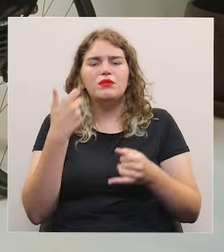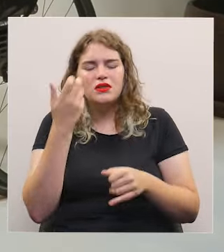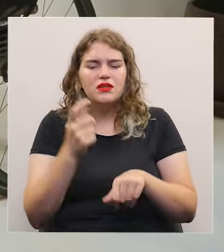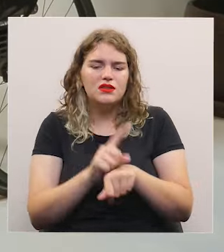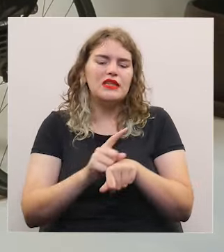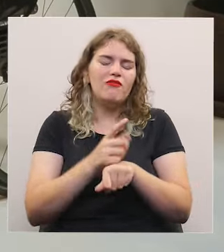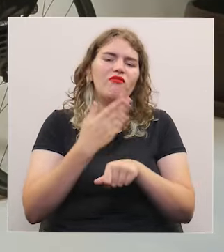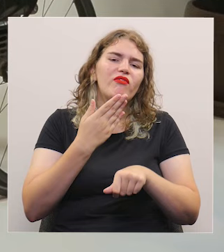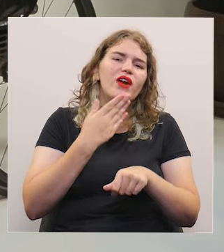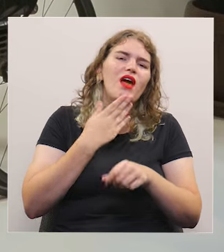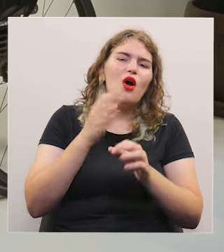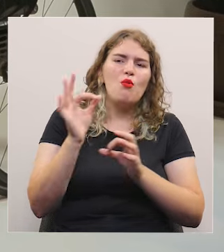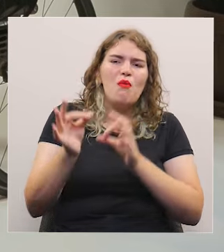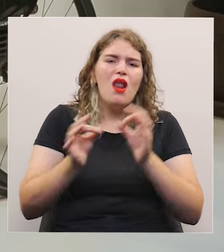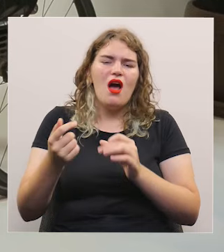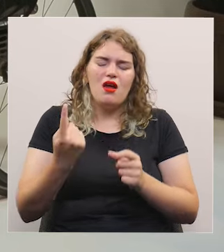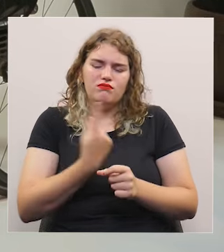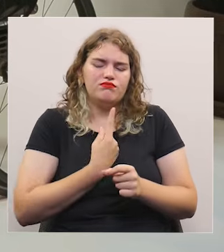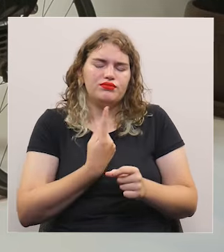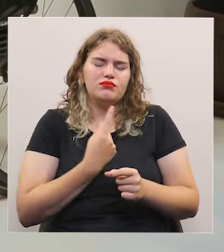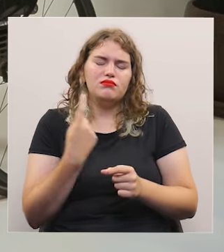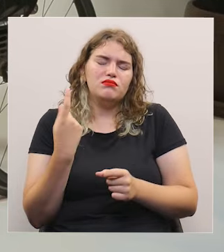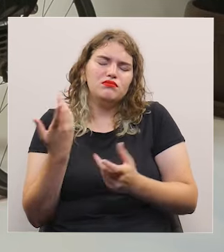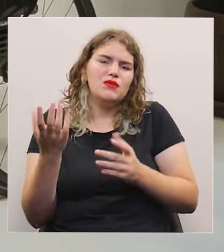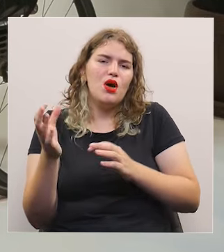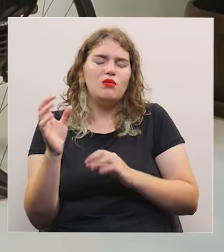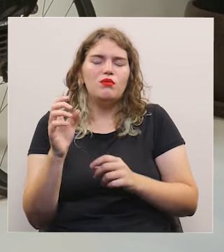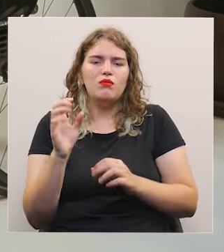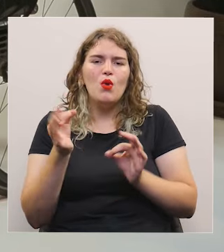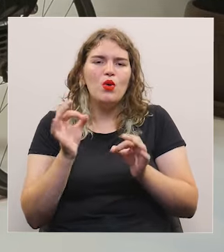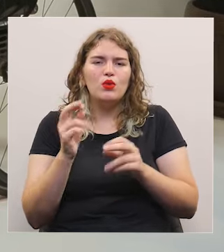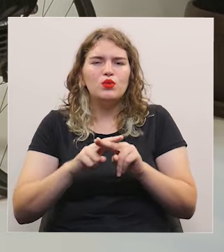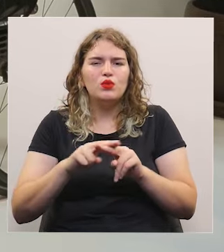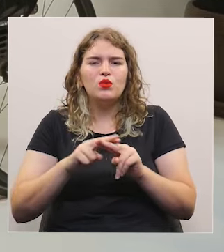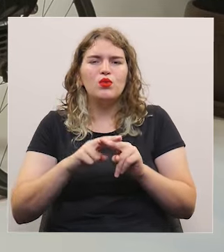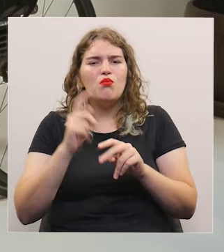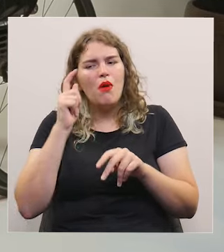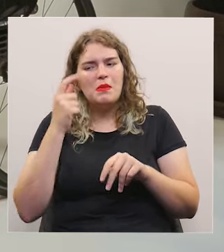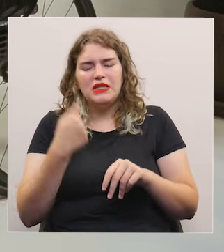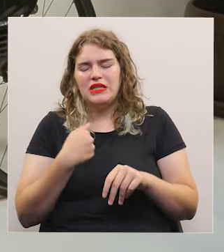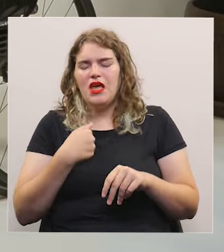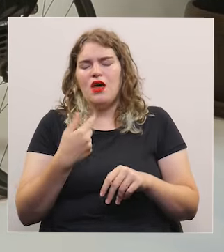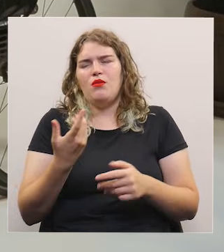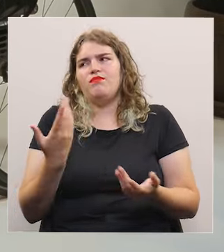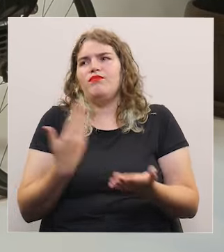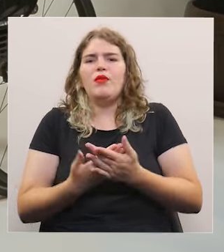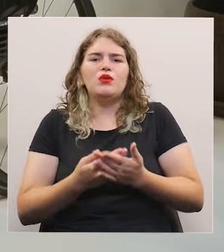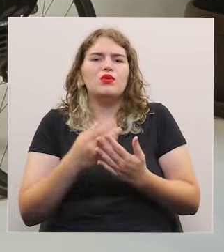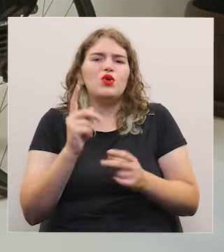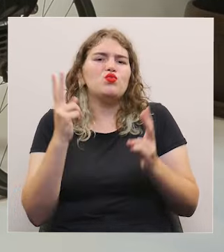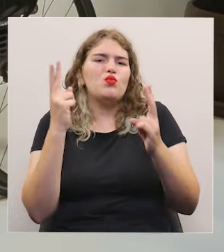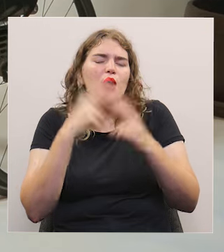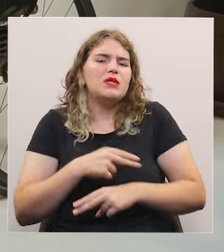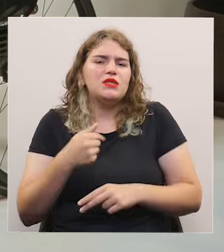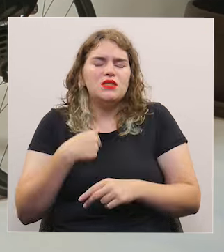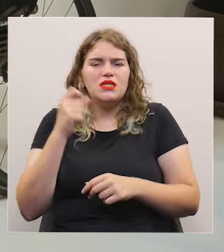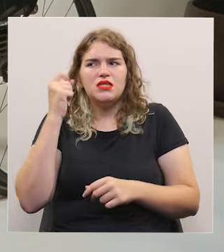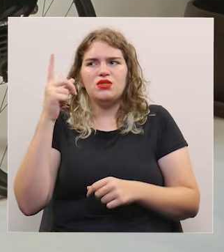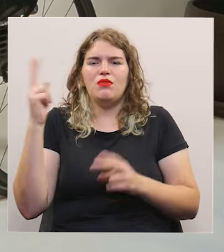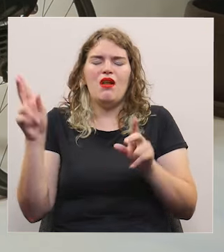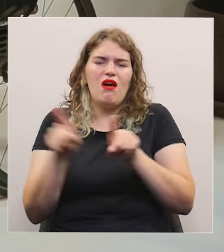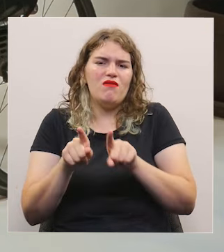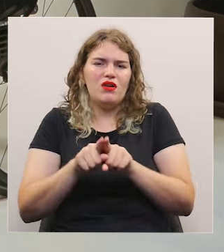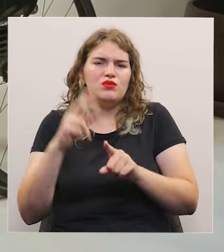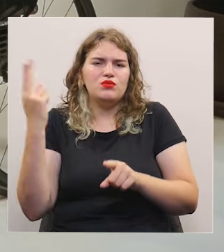consider sau pe care eu l-aș vrea, e pentru că Dumnezeu... Sau modul pe care eu mi l-aș dori, asta e pentru că eu n-am înțelepciunea